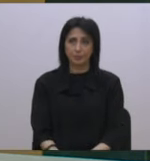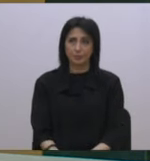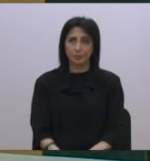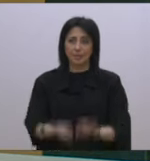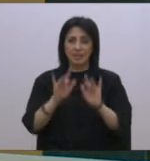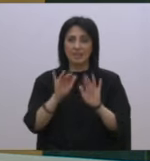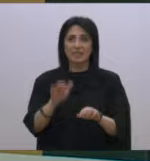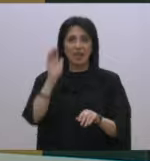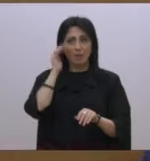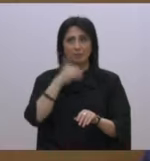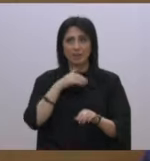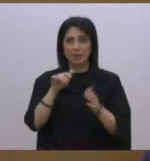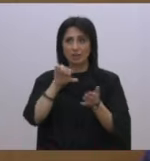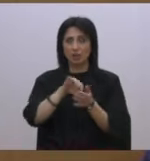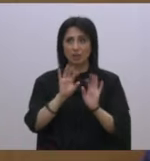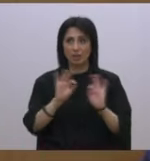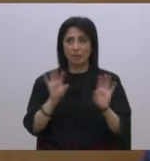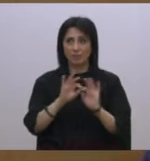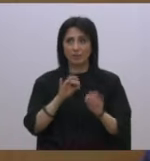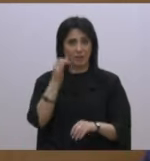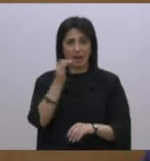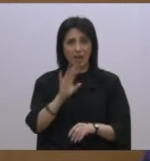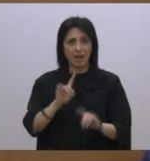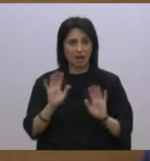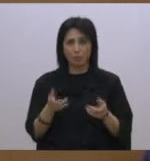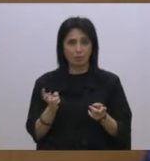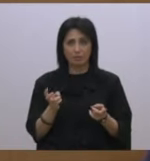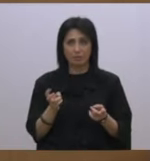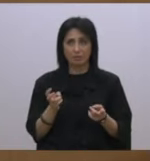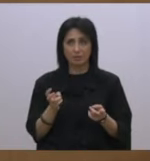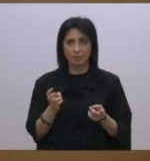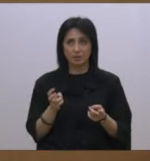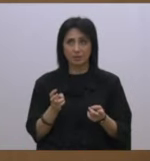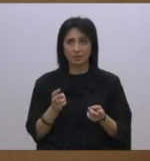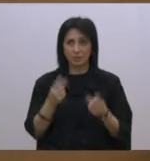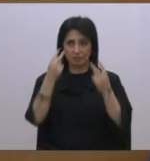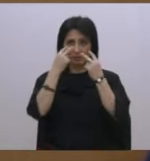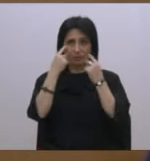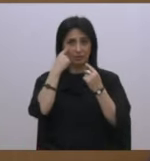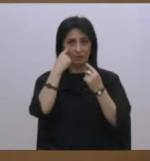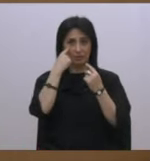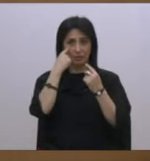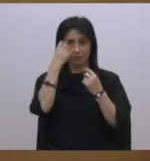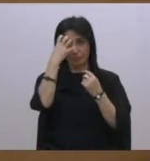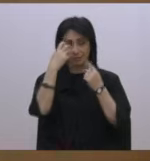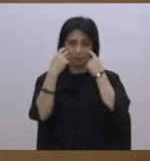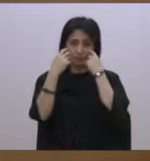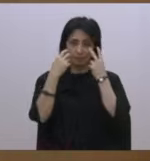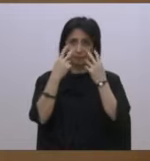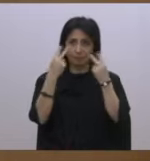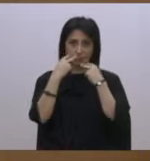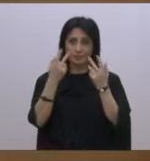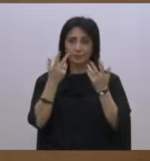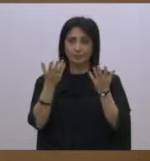Сакви скурши вида чага кедот. Арга интересен, трамбов, да? Шемов кедот, эртвал шимайнц. Орочи, орчемов